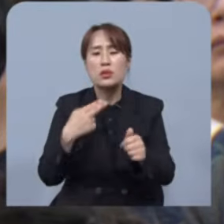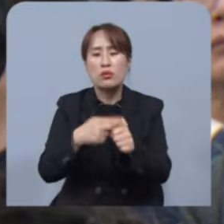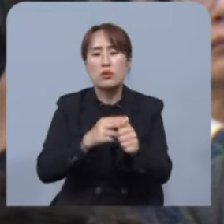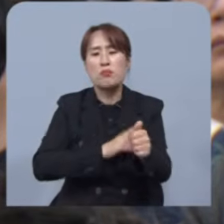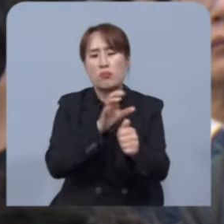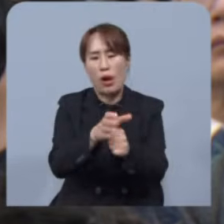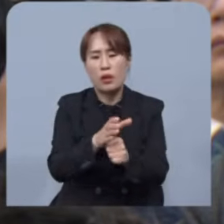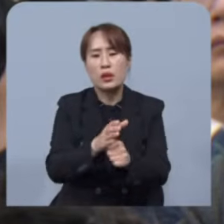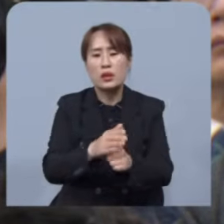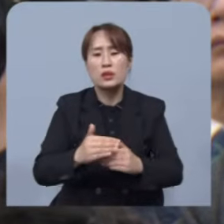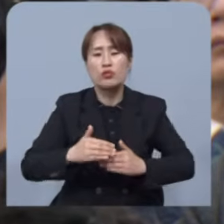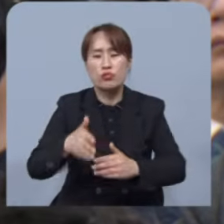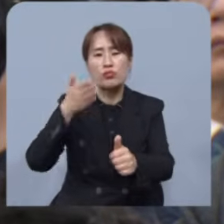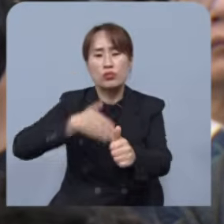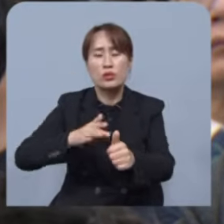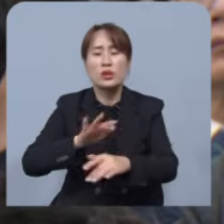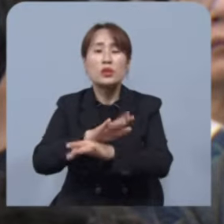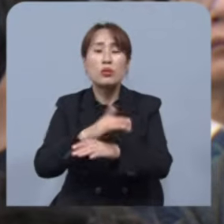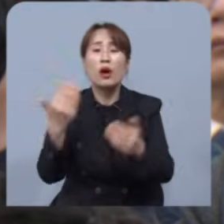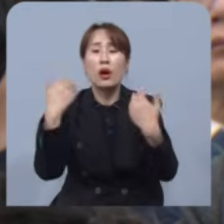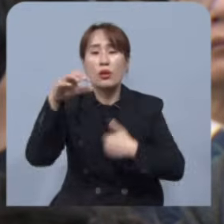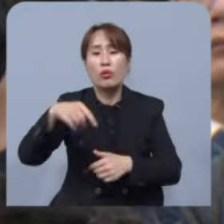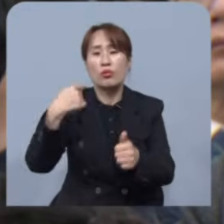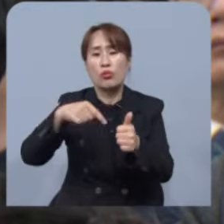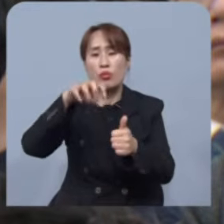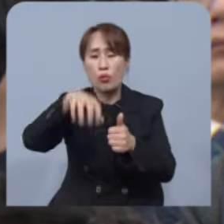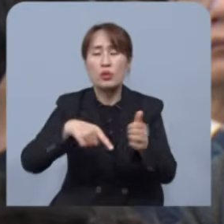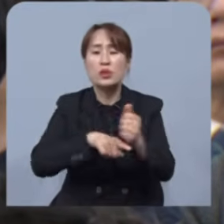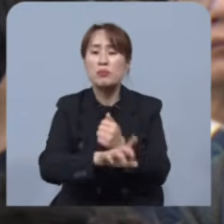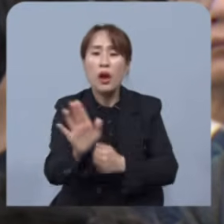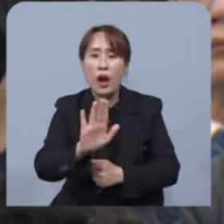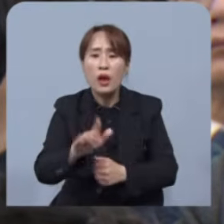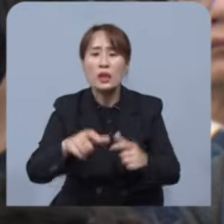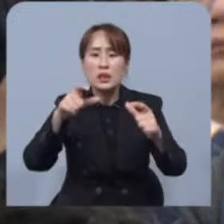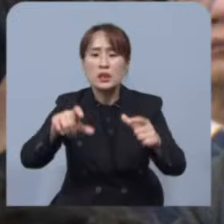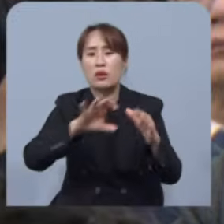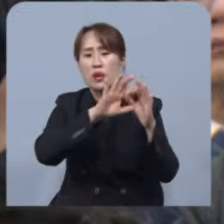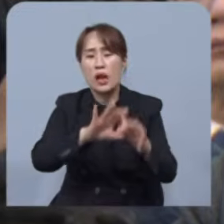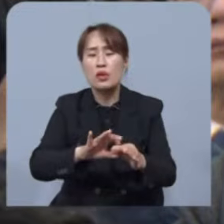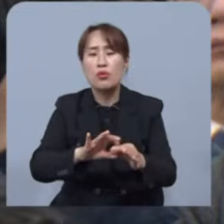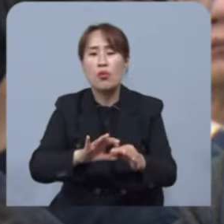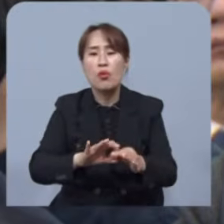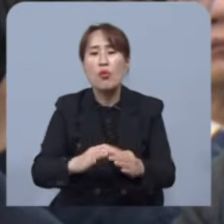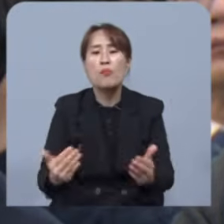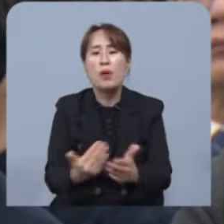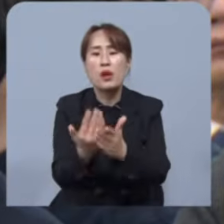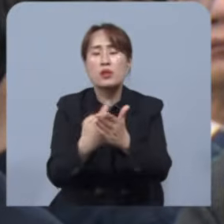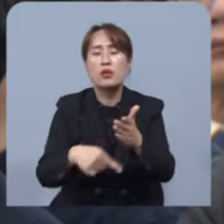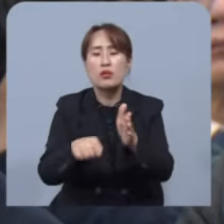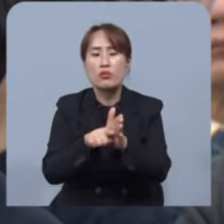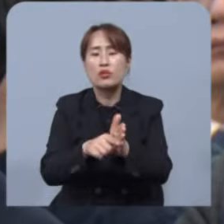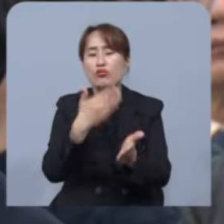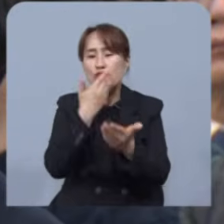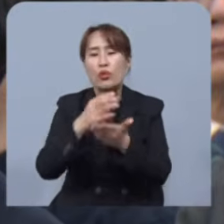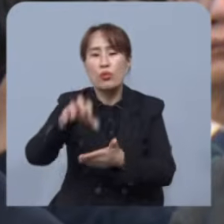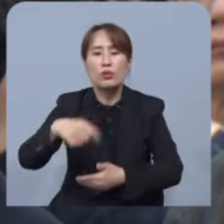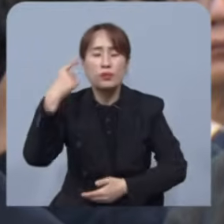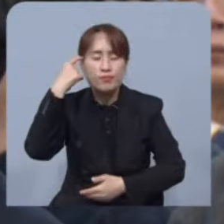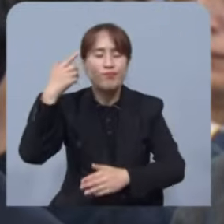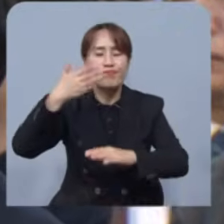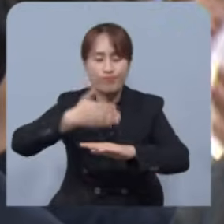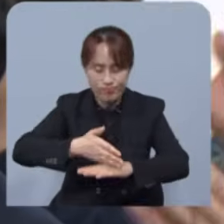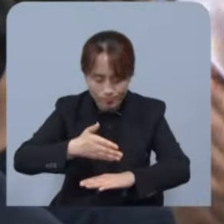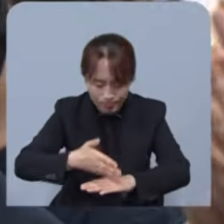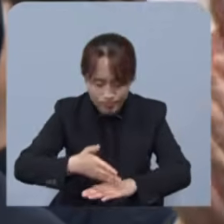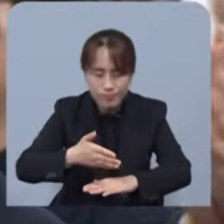주셨으면 좋겠습니다. 시골에서 학교는 교육기관만이 아니라 지역이 계속 살아갈 수 있는 기반이라고 생각합니다.